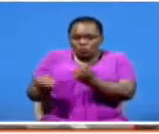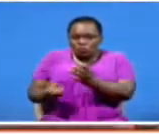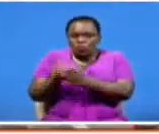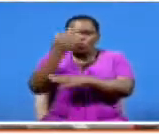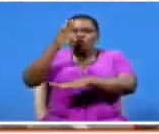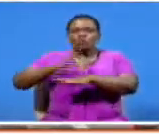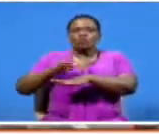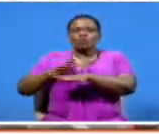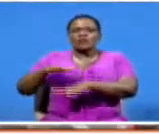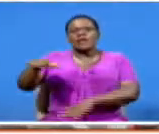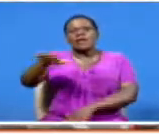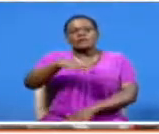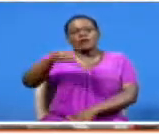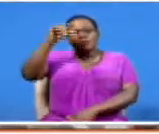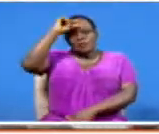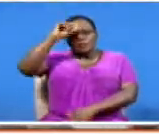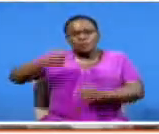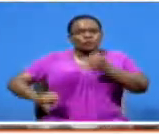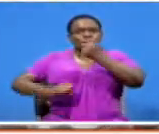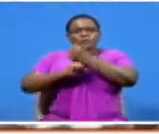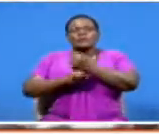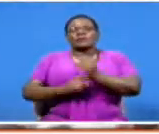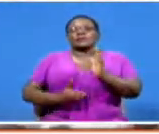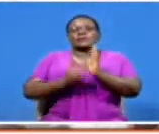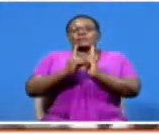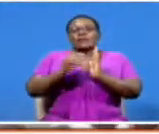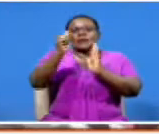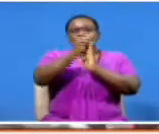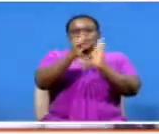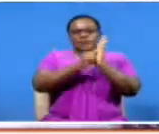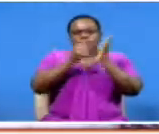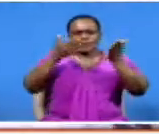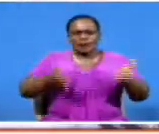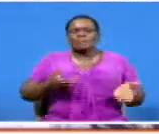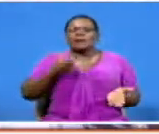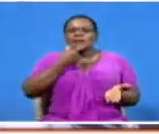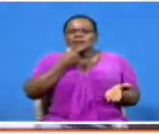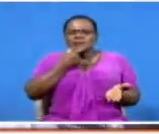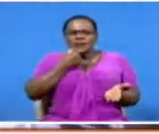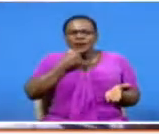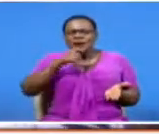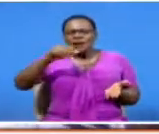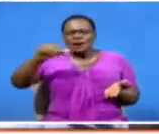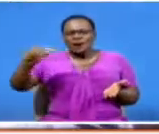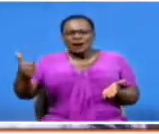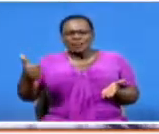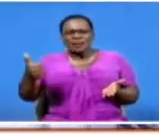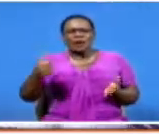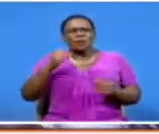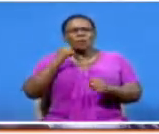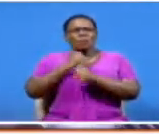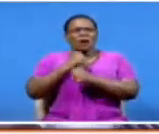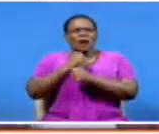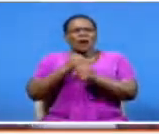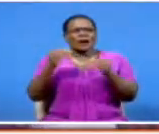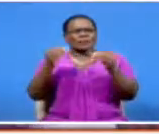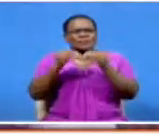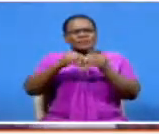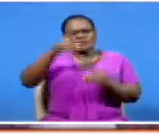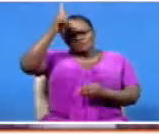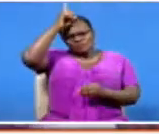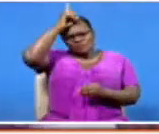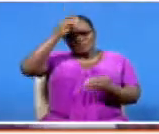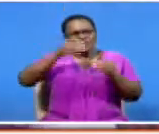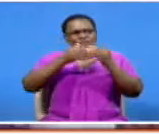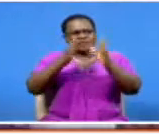for the government to support the development agenda here in Nyanza. Owalo na wenzake wamekuwa wakifanya mikutano ya mashinani na